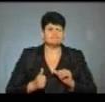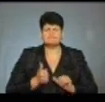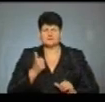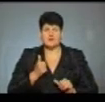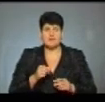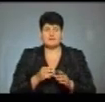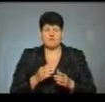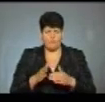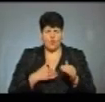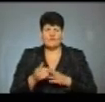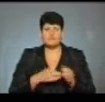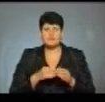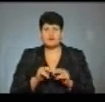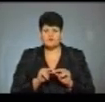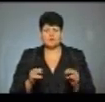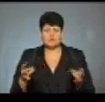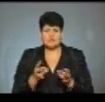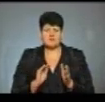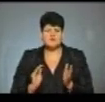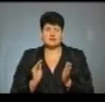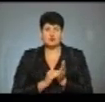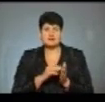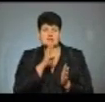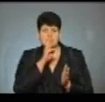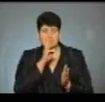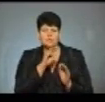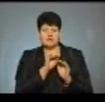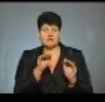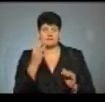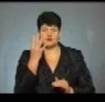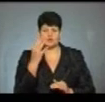про те, що вчителю треба було би встановлювати заробітну плату на рівні